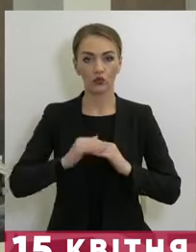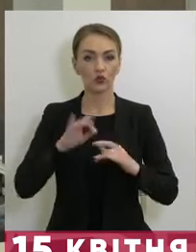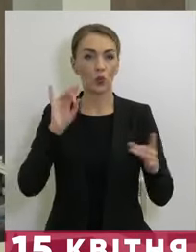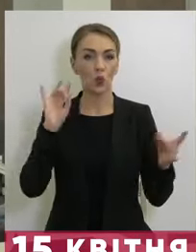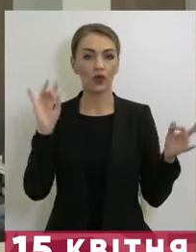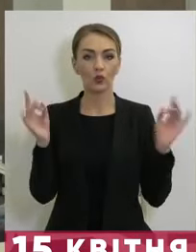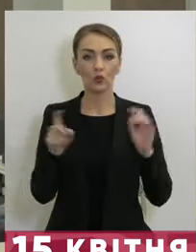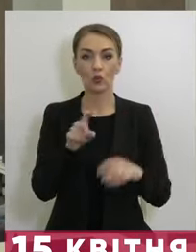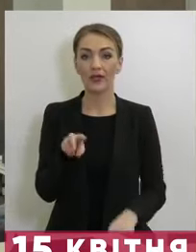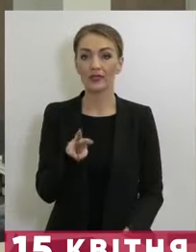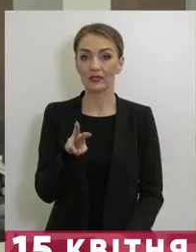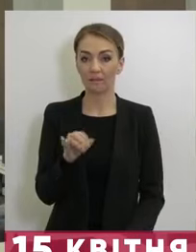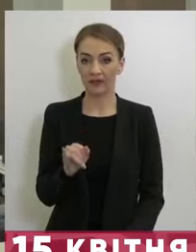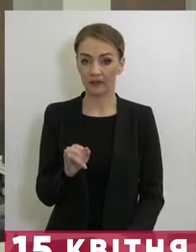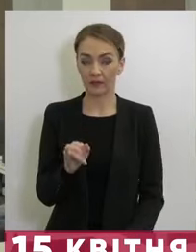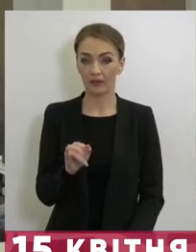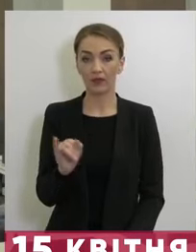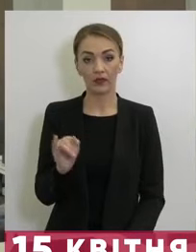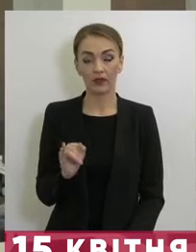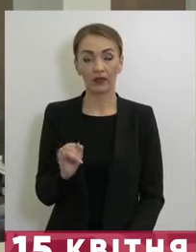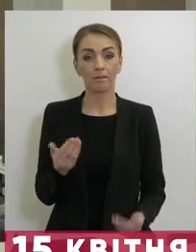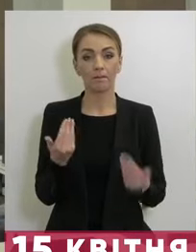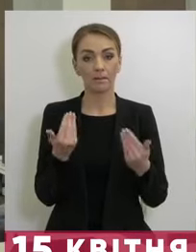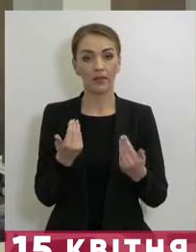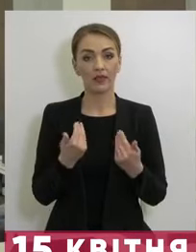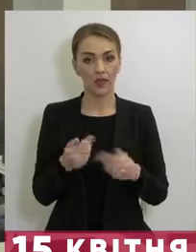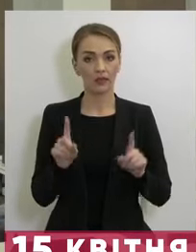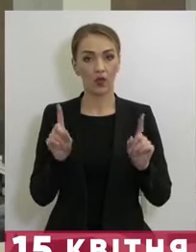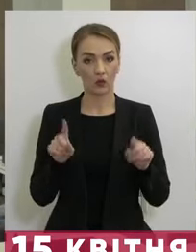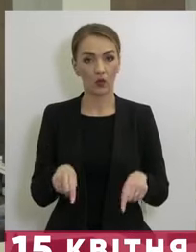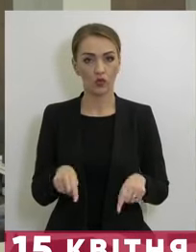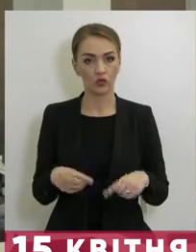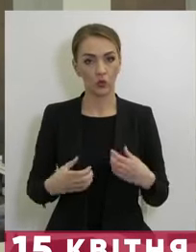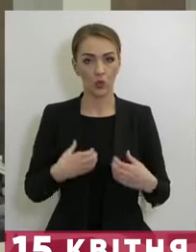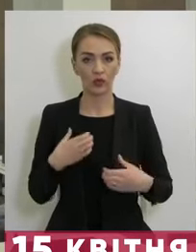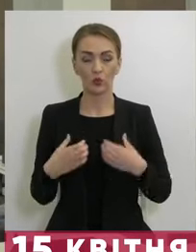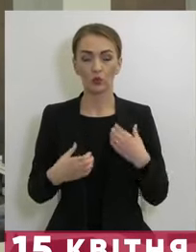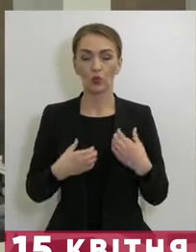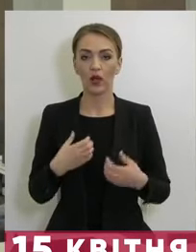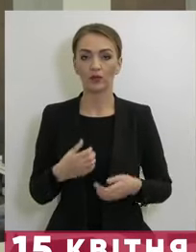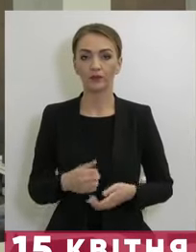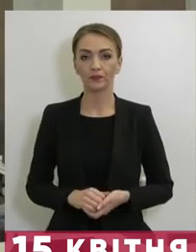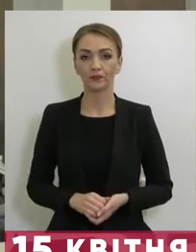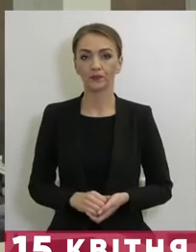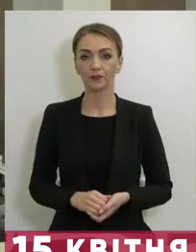ЗМІ. Та й мене також сколихнула.